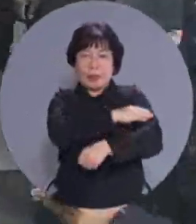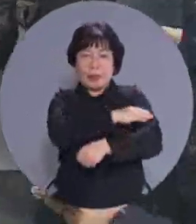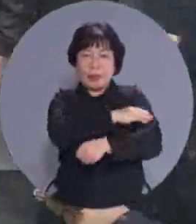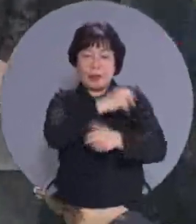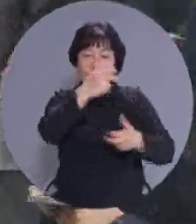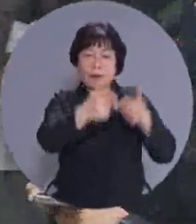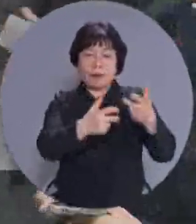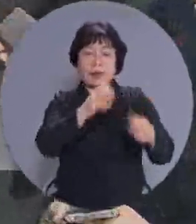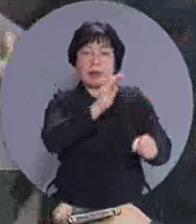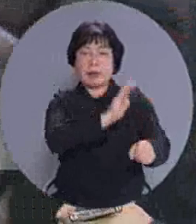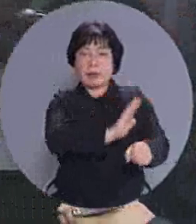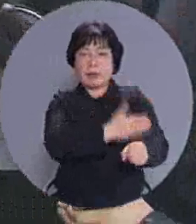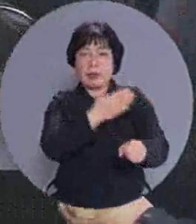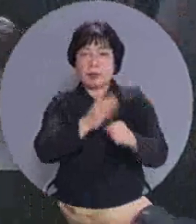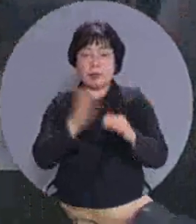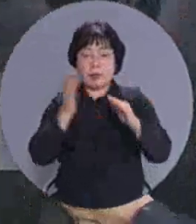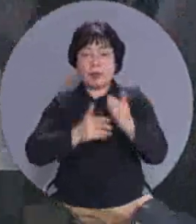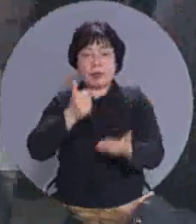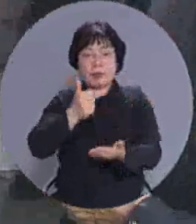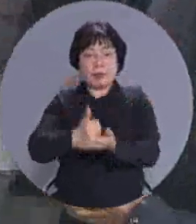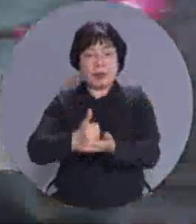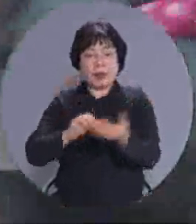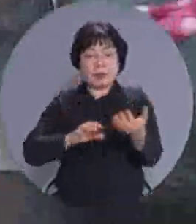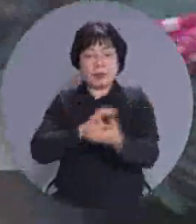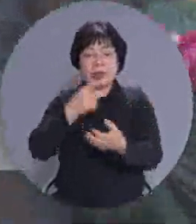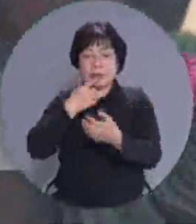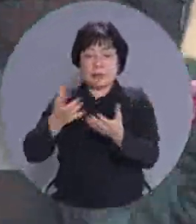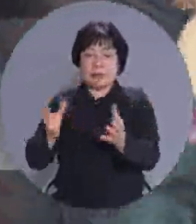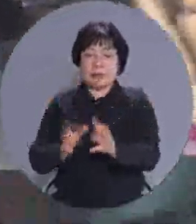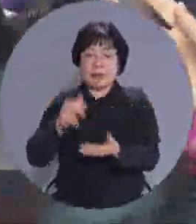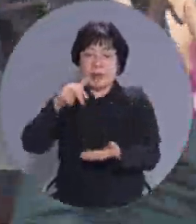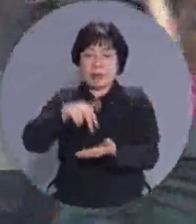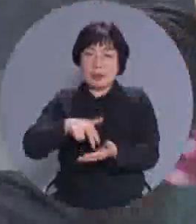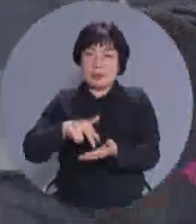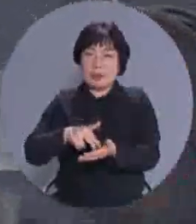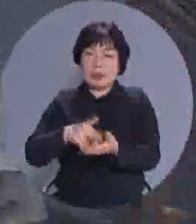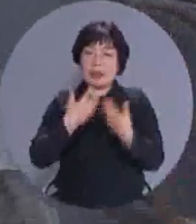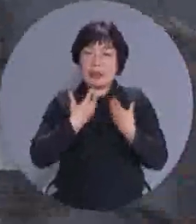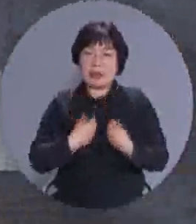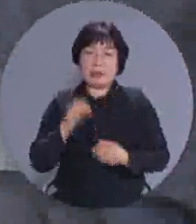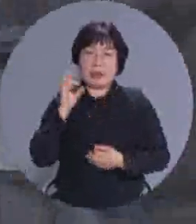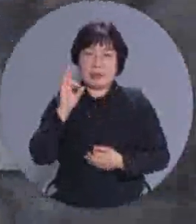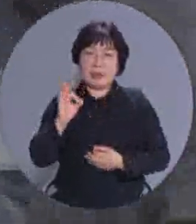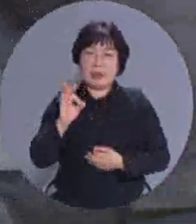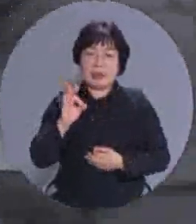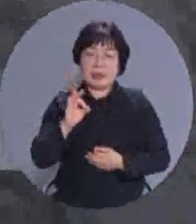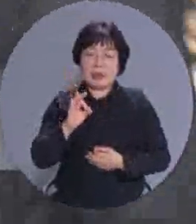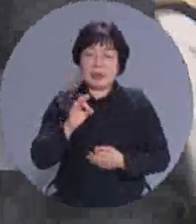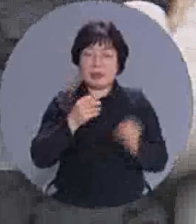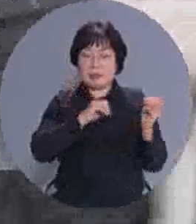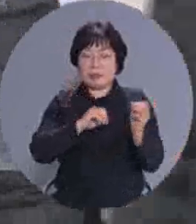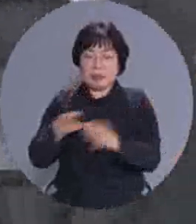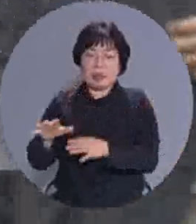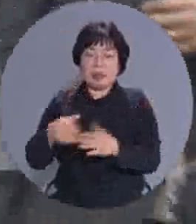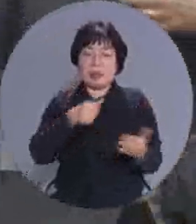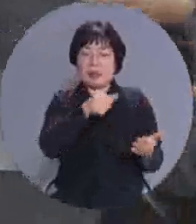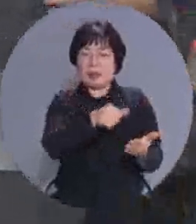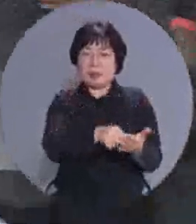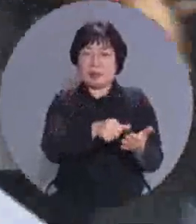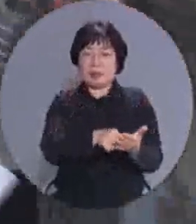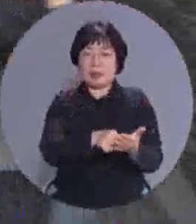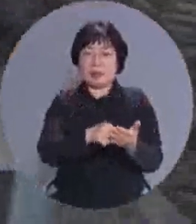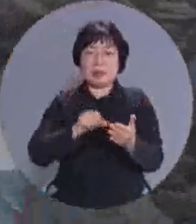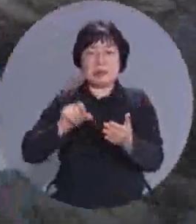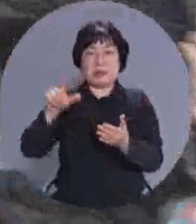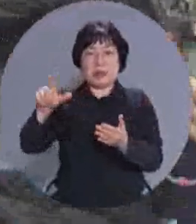견제하지 못했고 공천 잡음을 거듭한 민주당에 대한 반발 때문에 전략적 교차 투표를 했다는 해석도